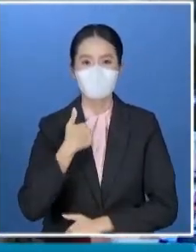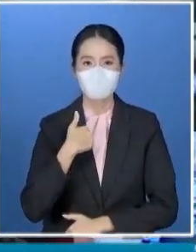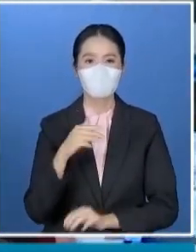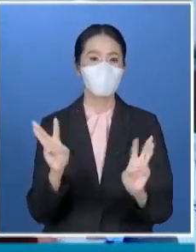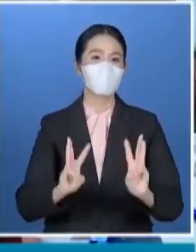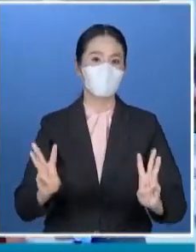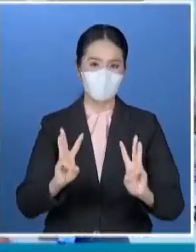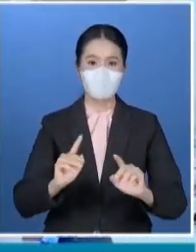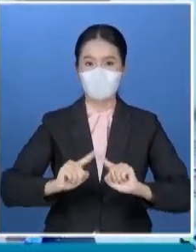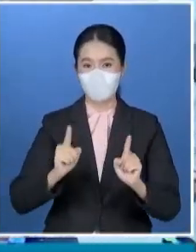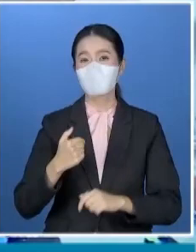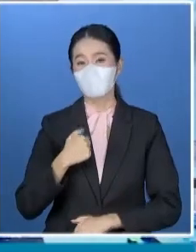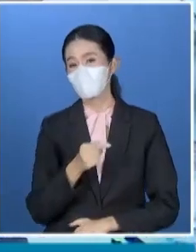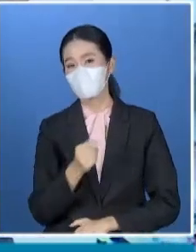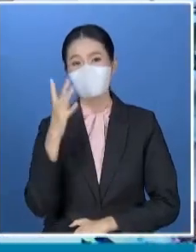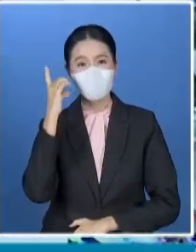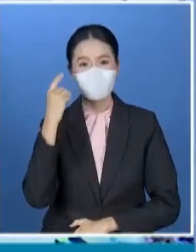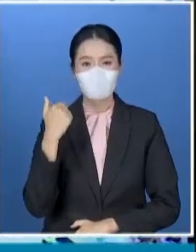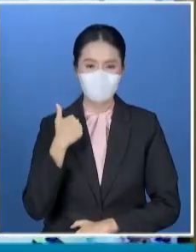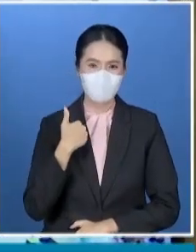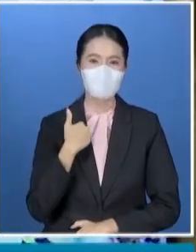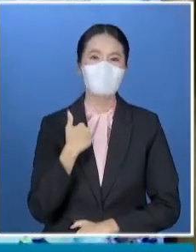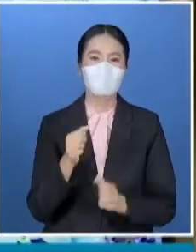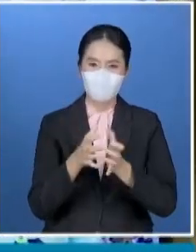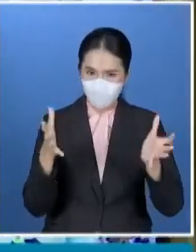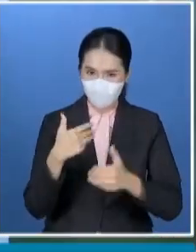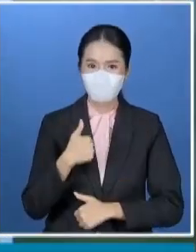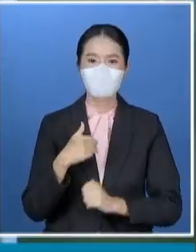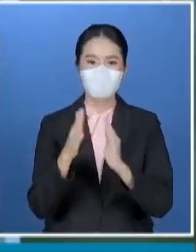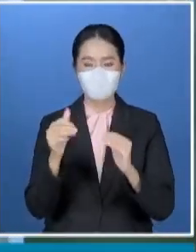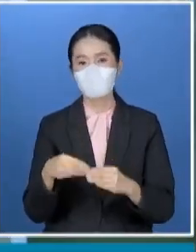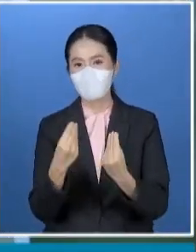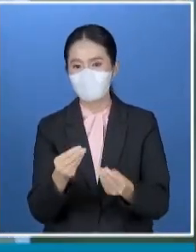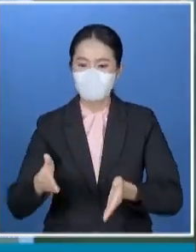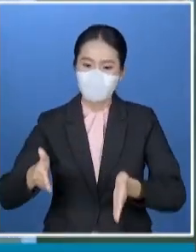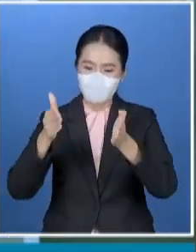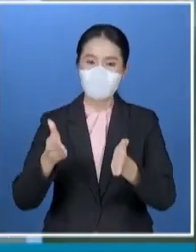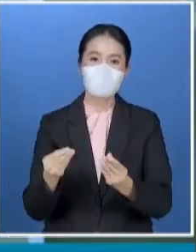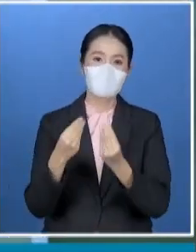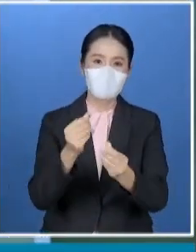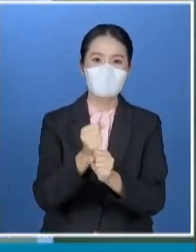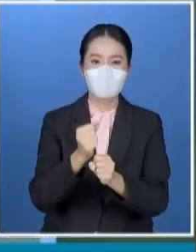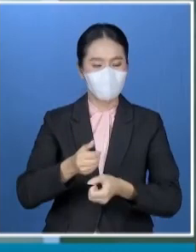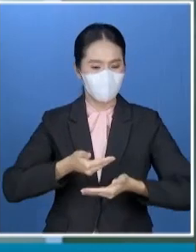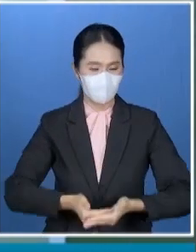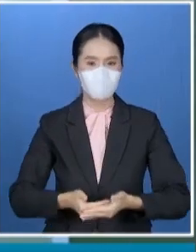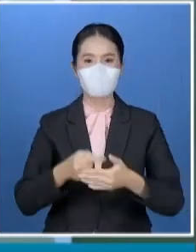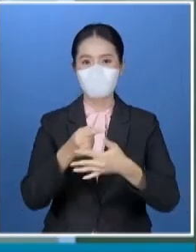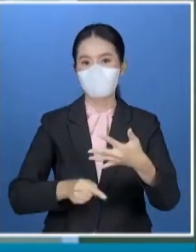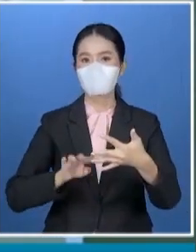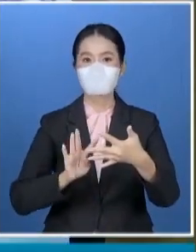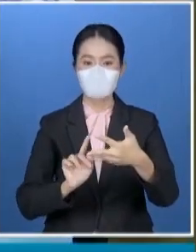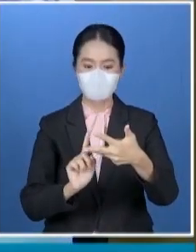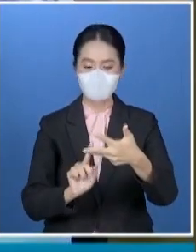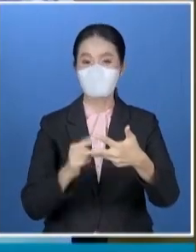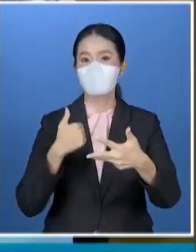จะโล่งแล้วแต่จริงๆยอมรับนะคะว่าเมื่อวานเนี่ยค่อนข้างที่จะแน่นทางวัดก็เลยอนุเคราะห์ตึกเพิ่มนะคะเป็นตึกปฏิบัติธรรมเหมือนกัน4ชั้นน